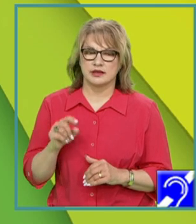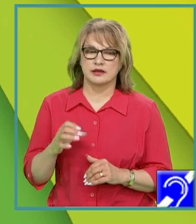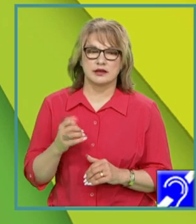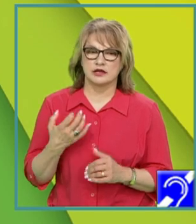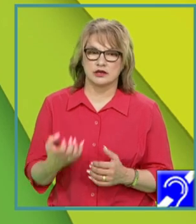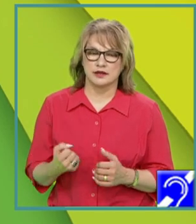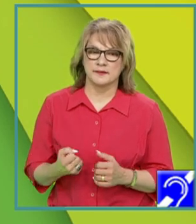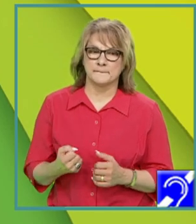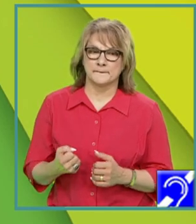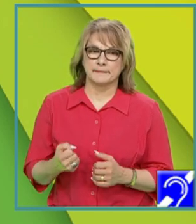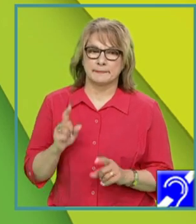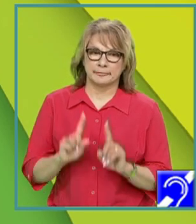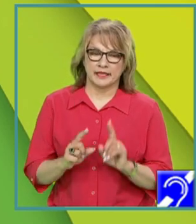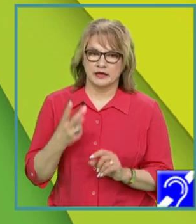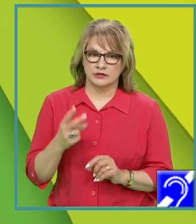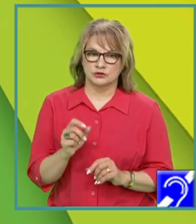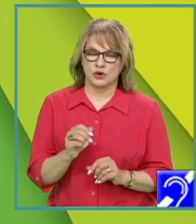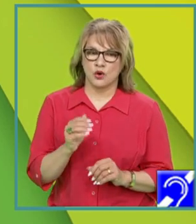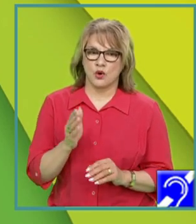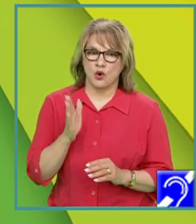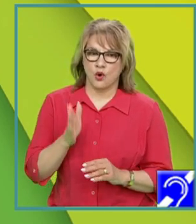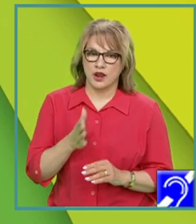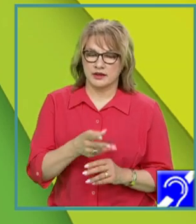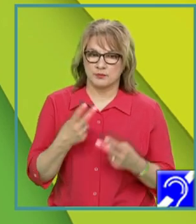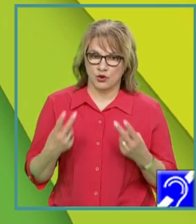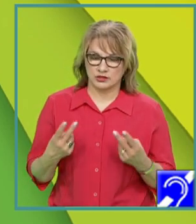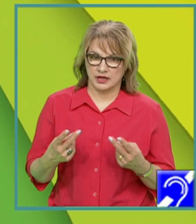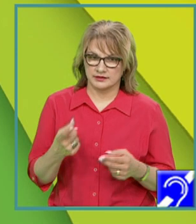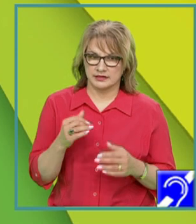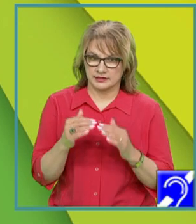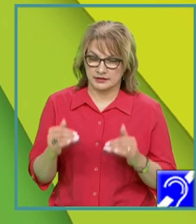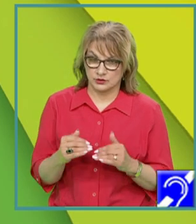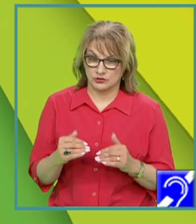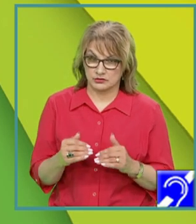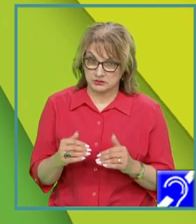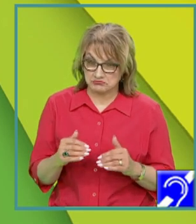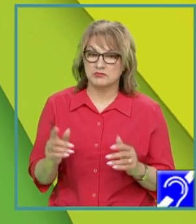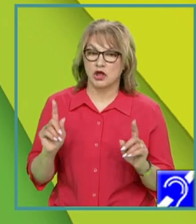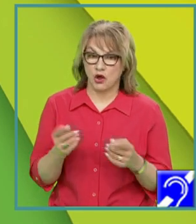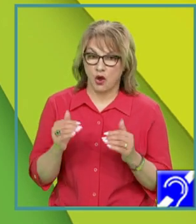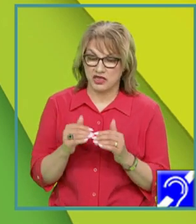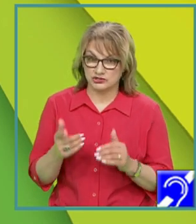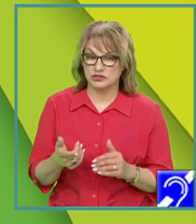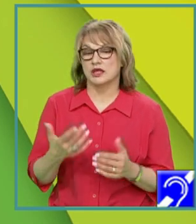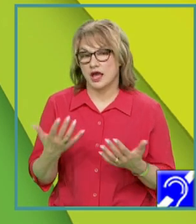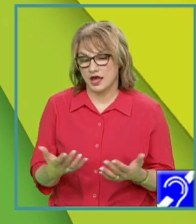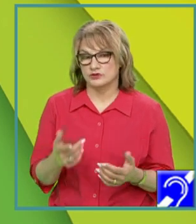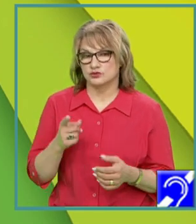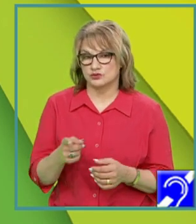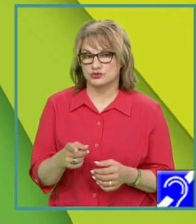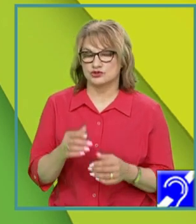dacă două linii importante din triunghi coincide atunci triunghiul este isoscel